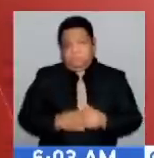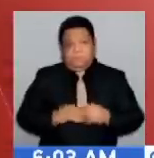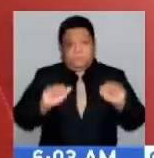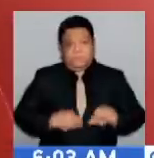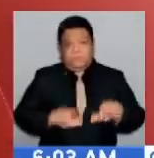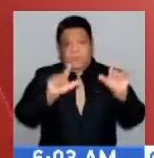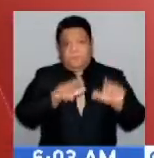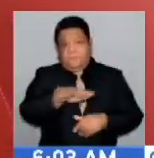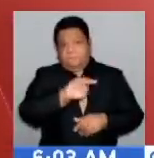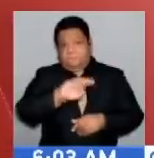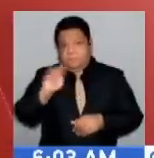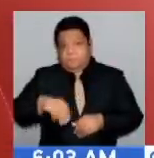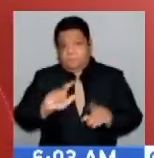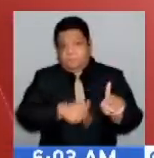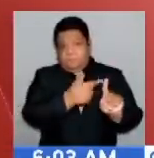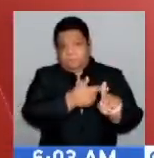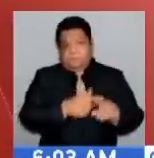Agustin. James!